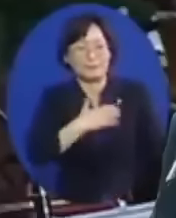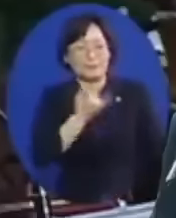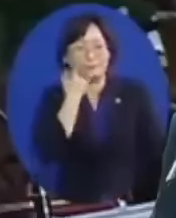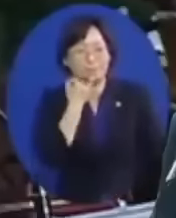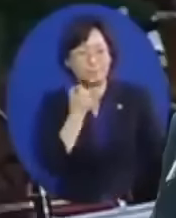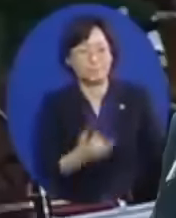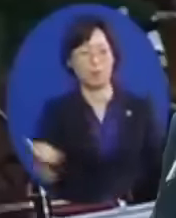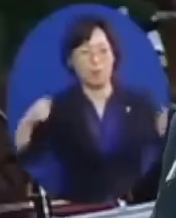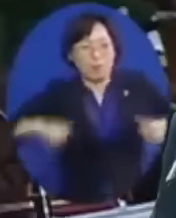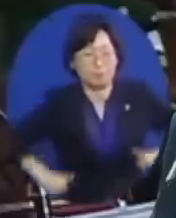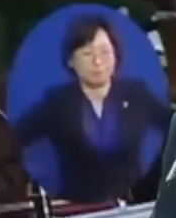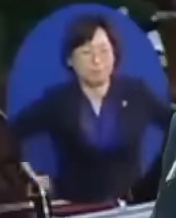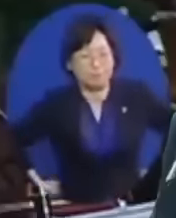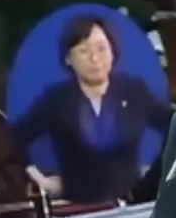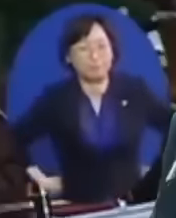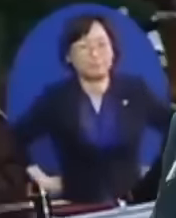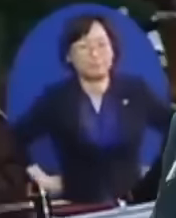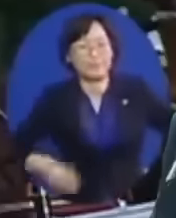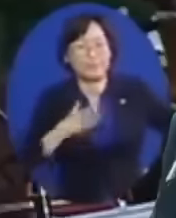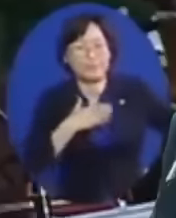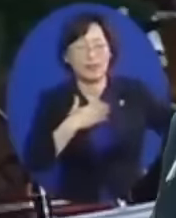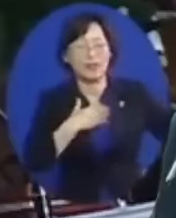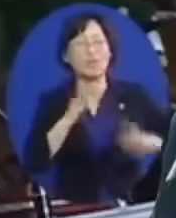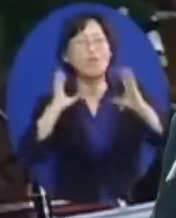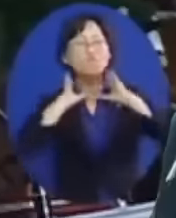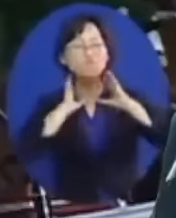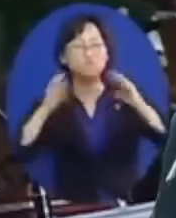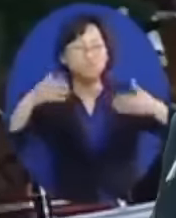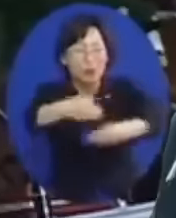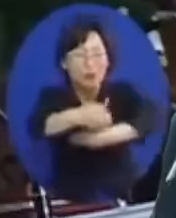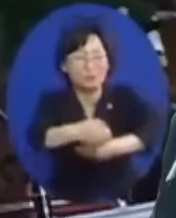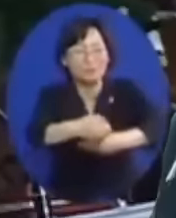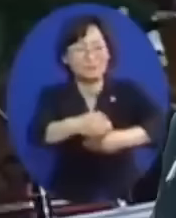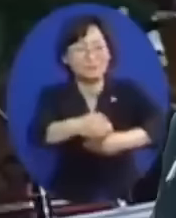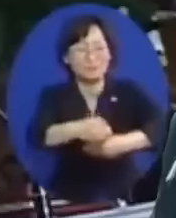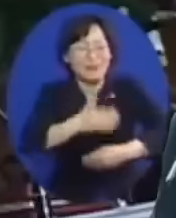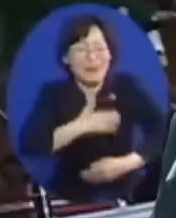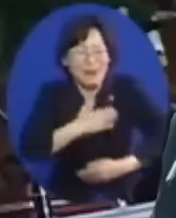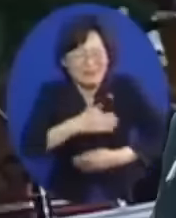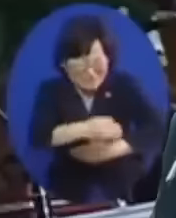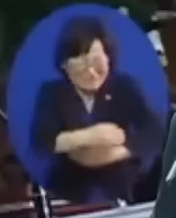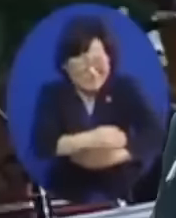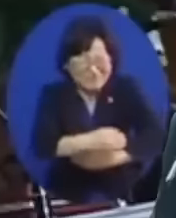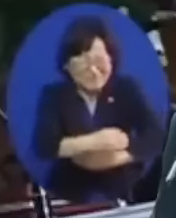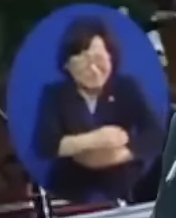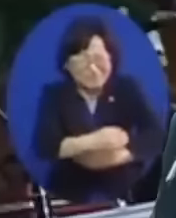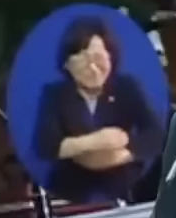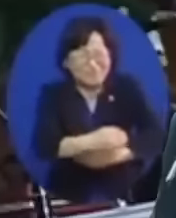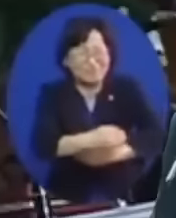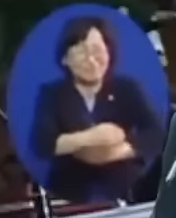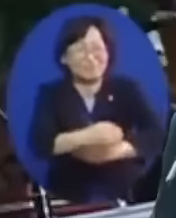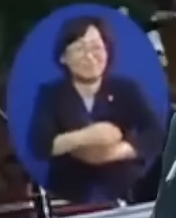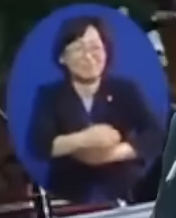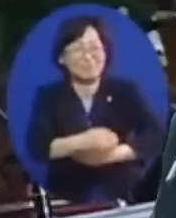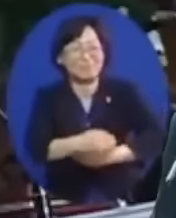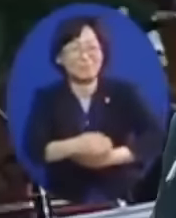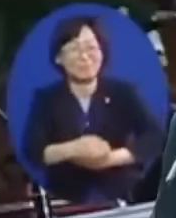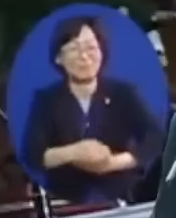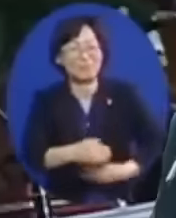등에 엎혀라 그래. 내 목을 꼭 잡아라. 내가 탁 끊고 엎혀서 눈목을 꽉 잡고 있으면